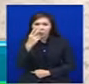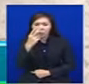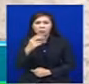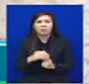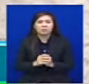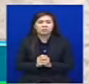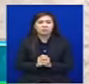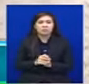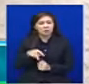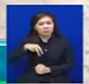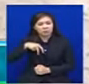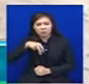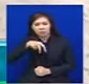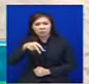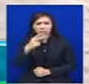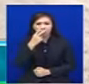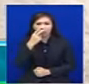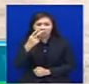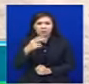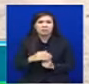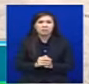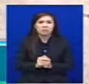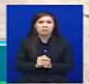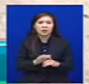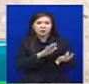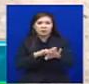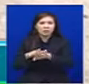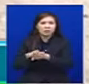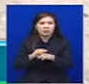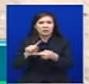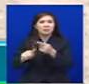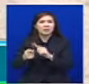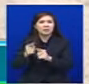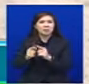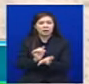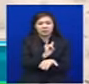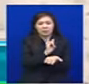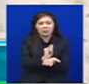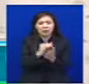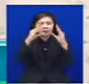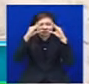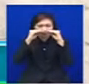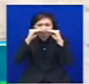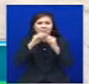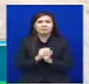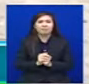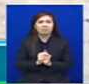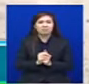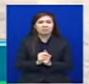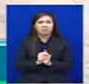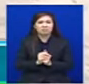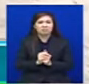งไปดูปุ๊บเนี่ยก็ทำให้วิ่งไปสะกิดเพื่อนๆที่ปลุกเพื่อนๆที่หลับกันอยู่ส่วนใหญ่เด็กๆที่เสียชีวิ